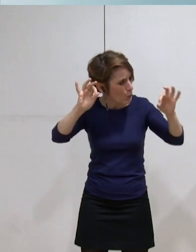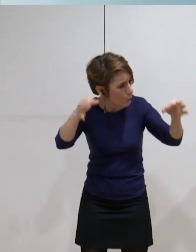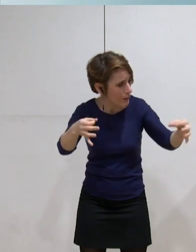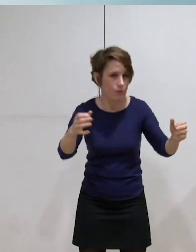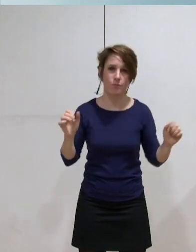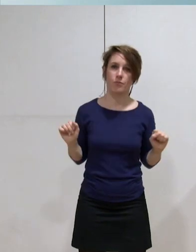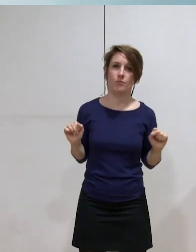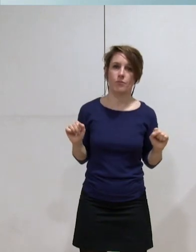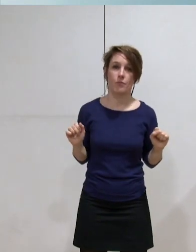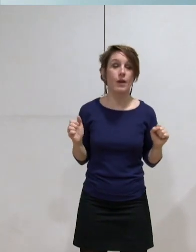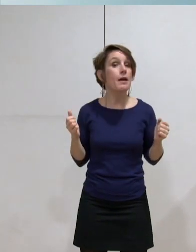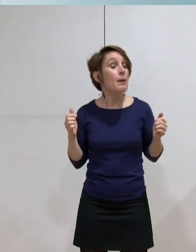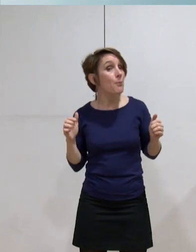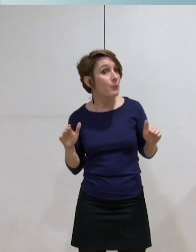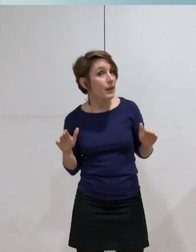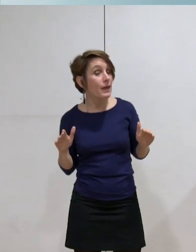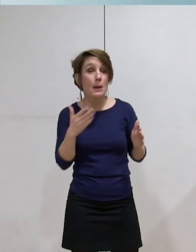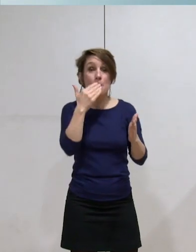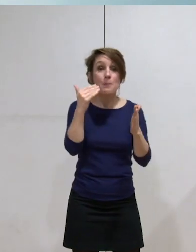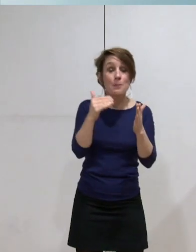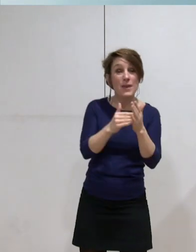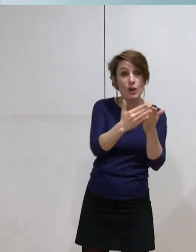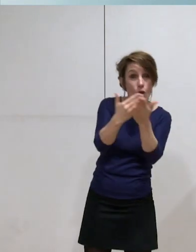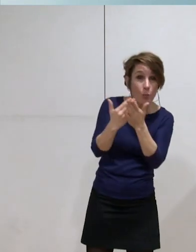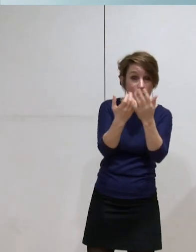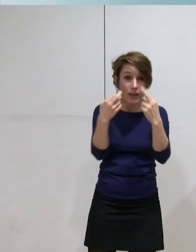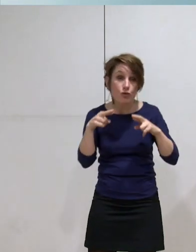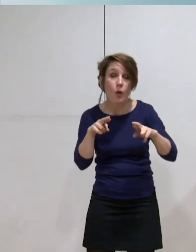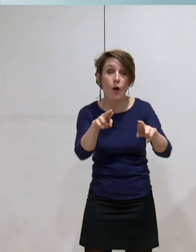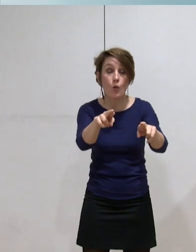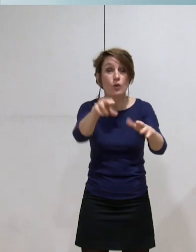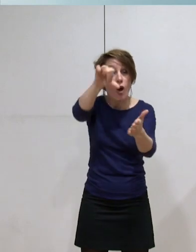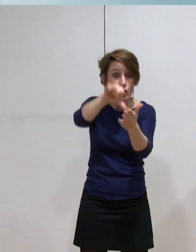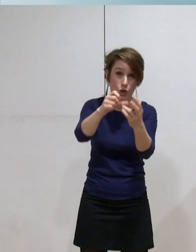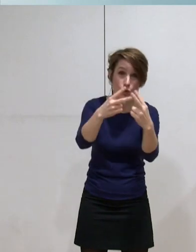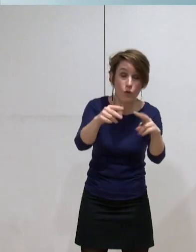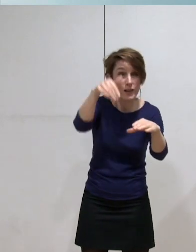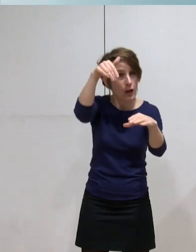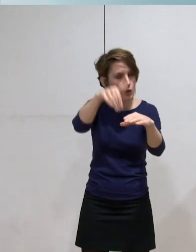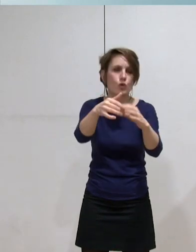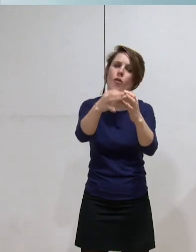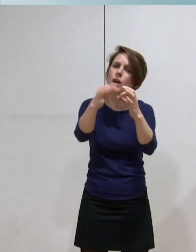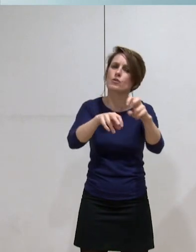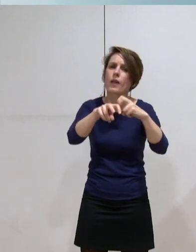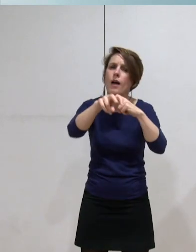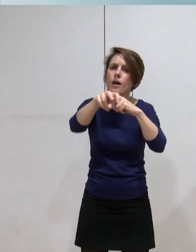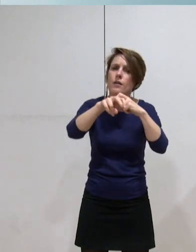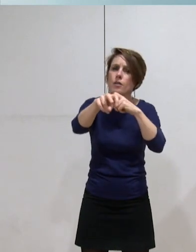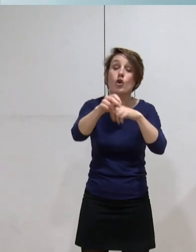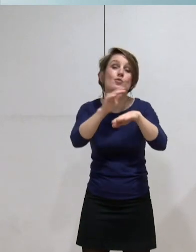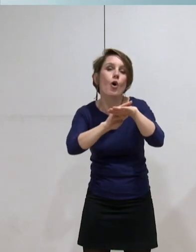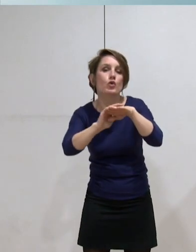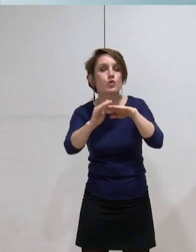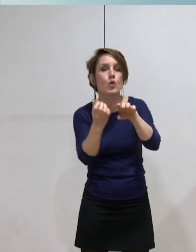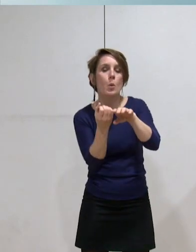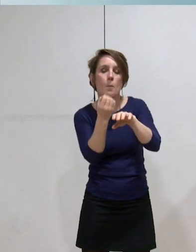mais ce meilleur partage de la voirie au profit des modes doux dans le centreeville et après si